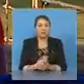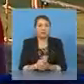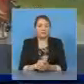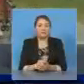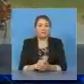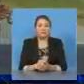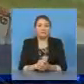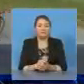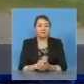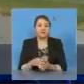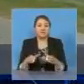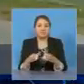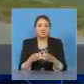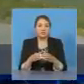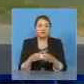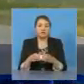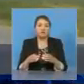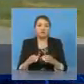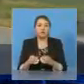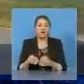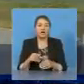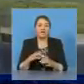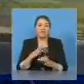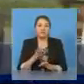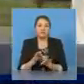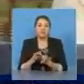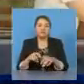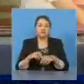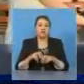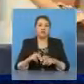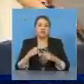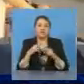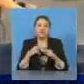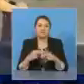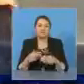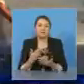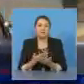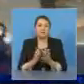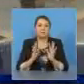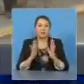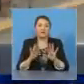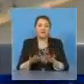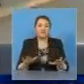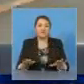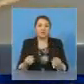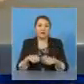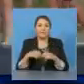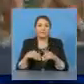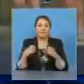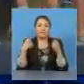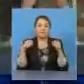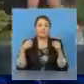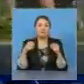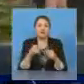меры. Члены мониторинговой группы отмечают, что такие рейды дают свои плоды. Например, в парке детям продавали мороженое без